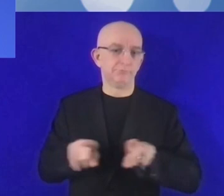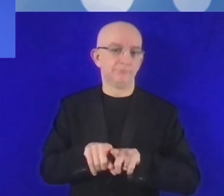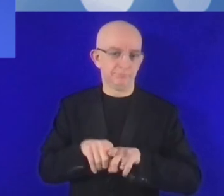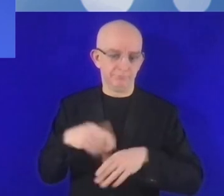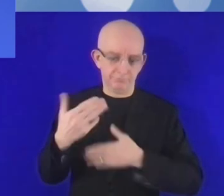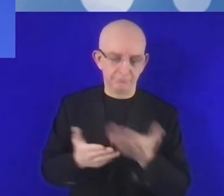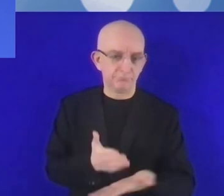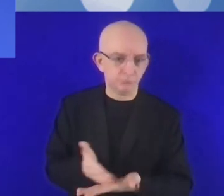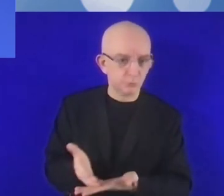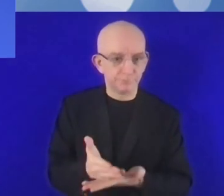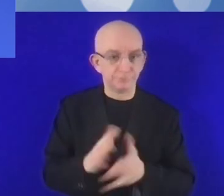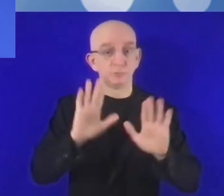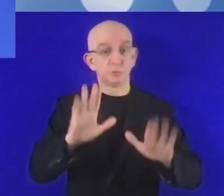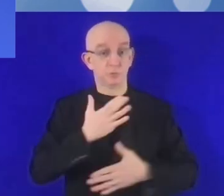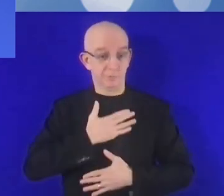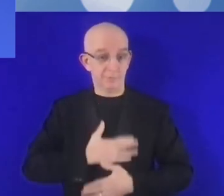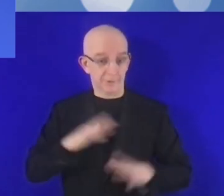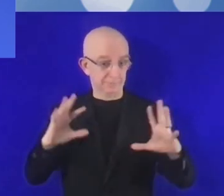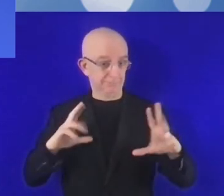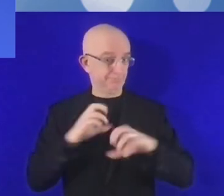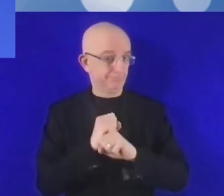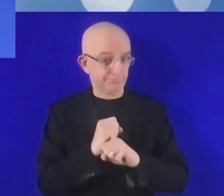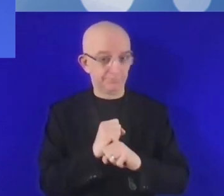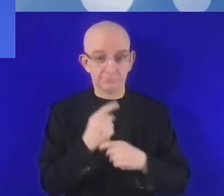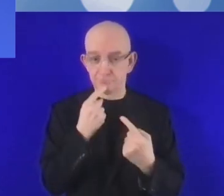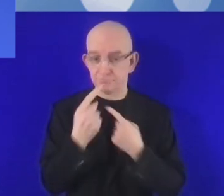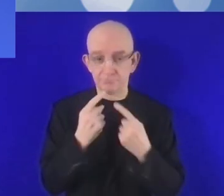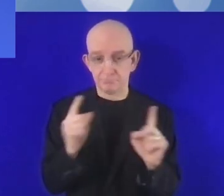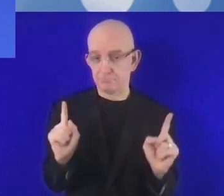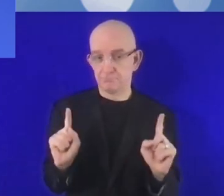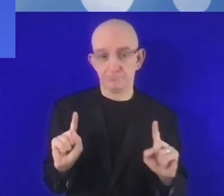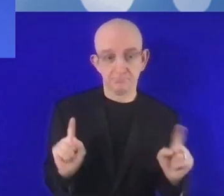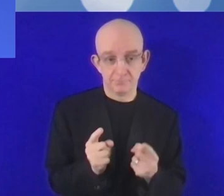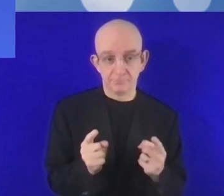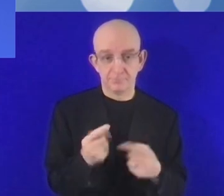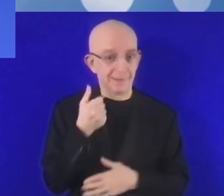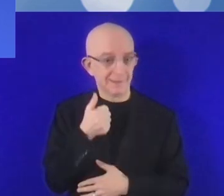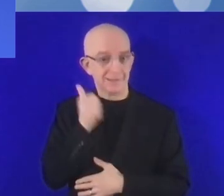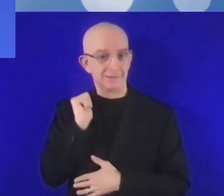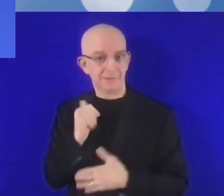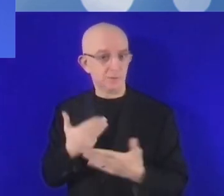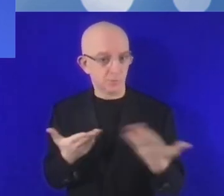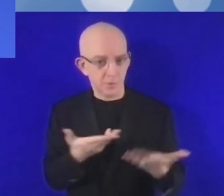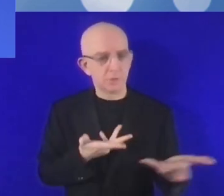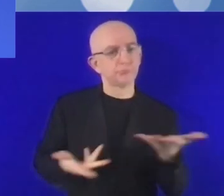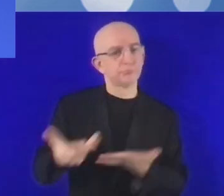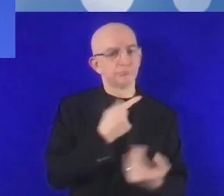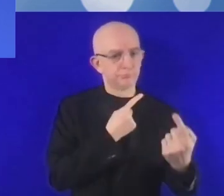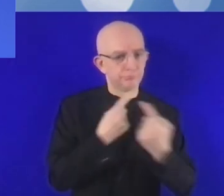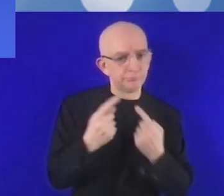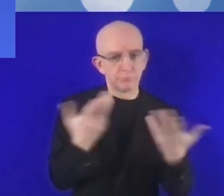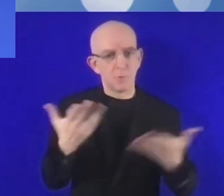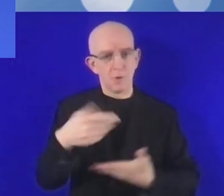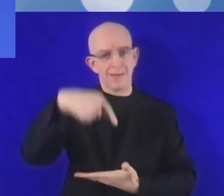это инфраструктура, доступ в интернет, доступ в сети. Это 5G, 6G